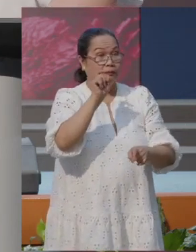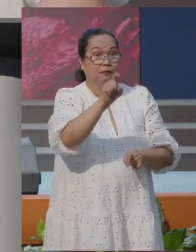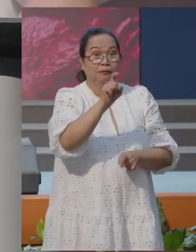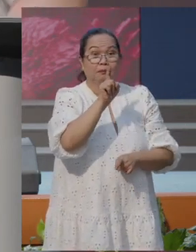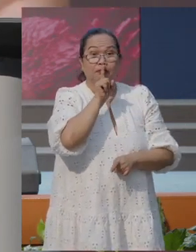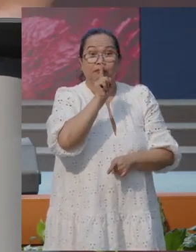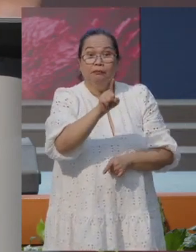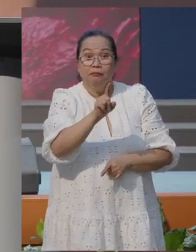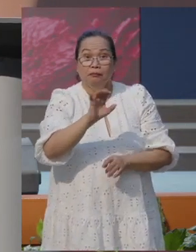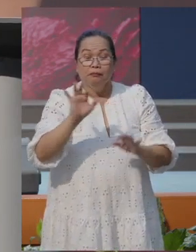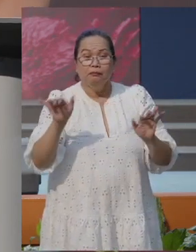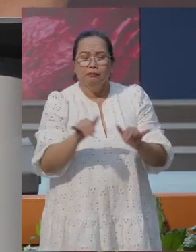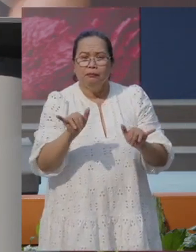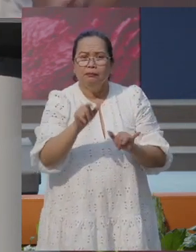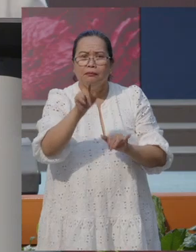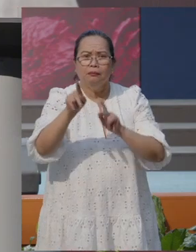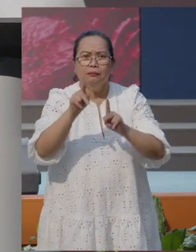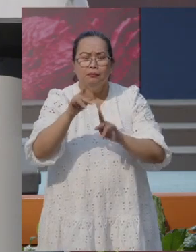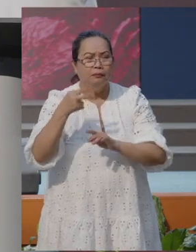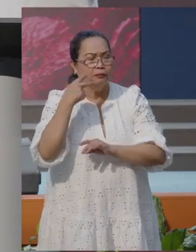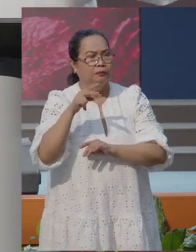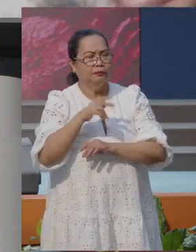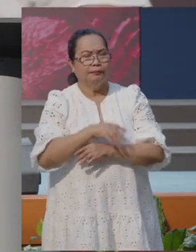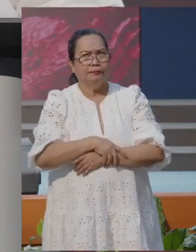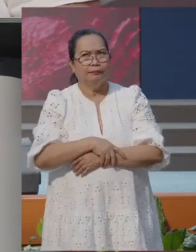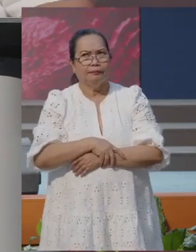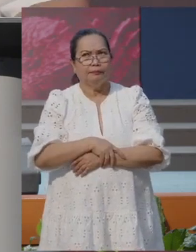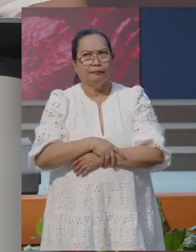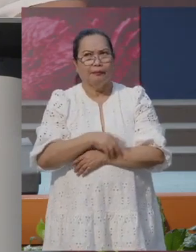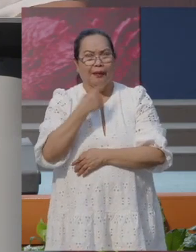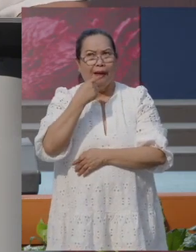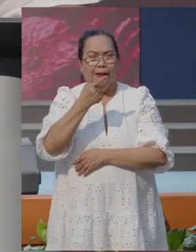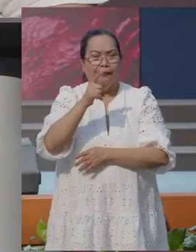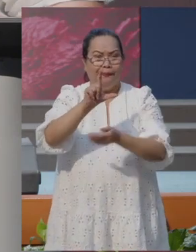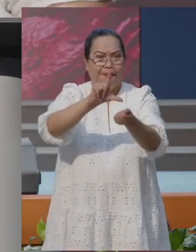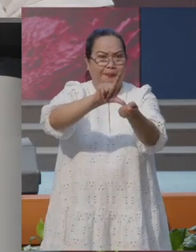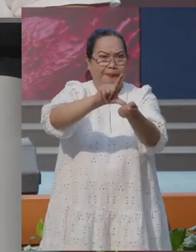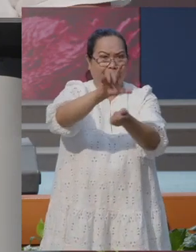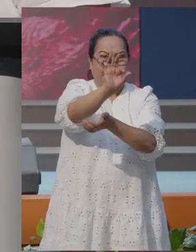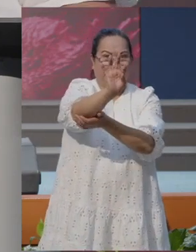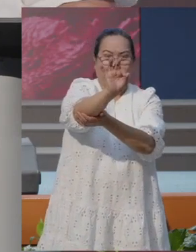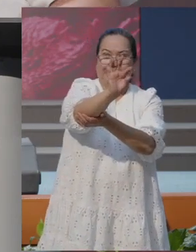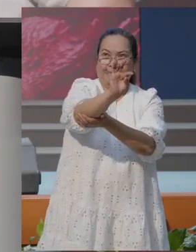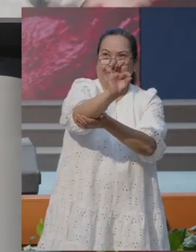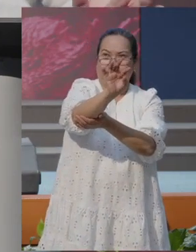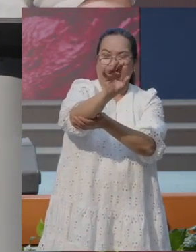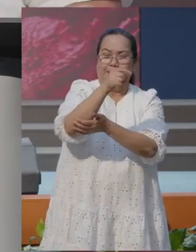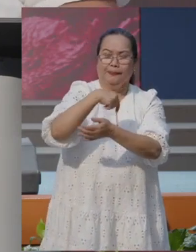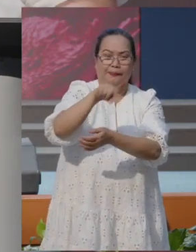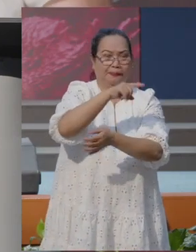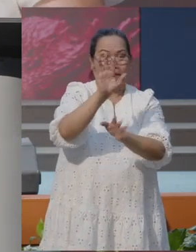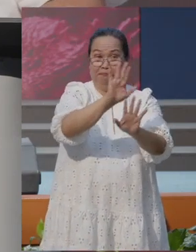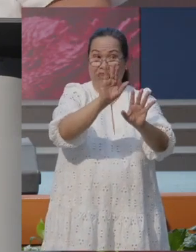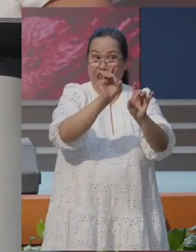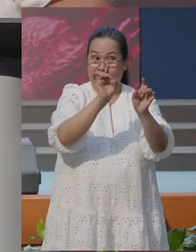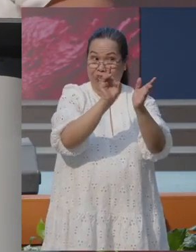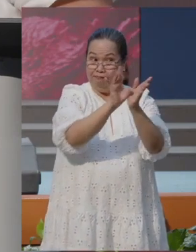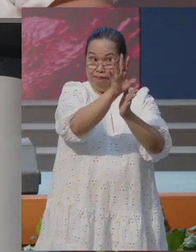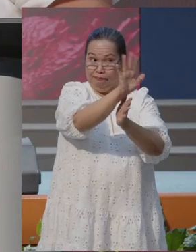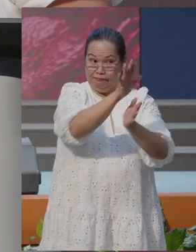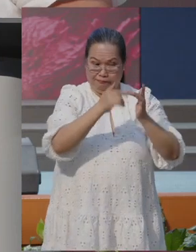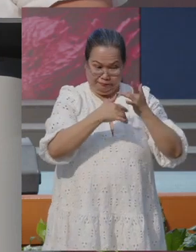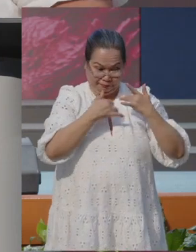nito. Kasi ang alam ng mga tao, sabi sa Luke 19, you shall not hate your brother in your